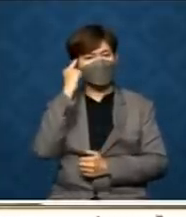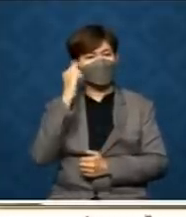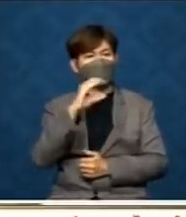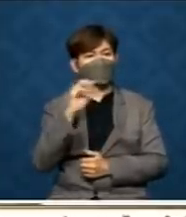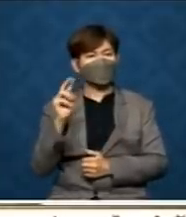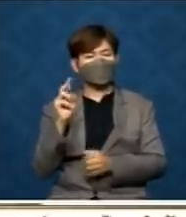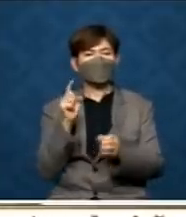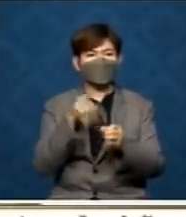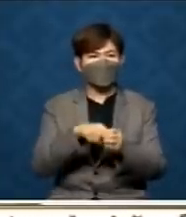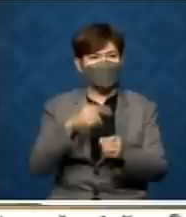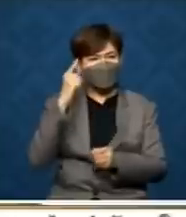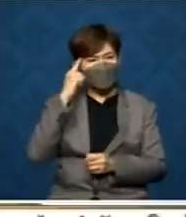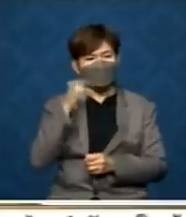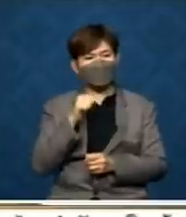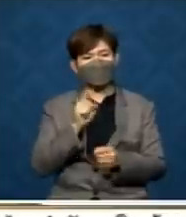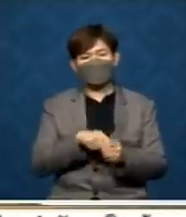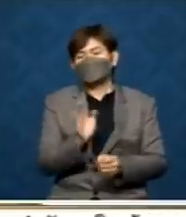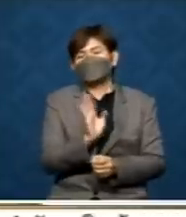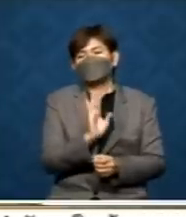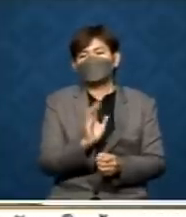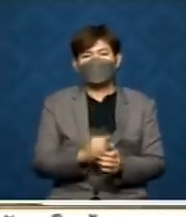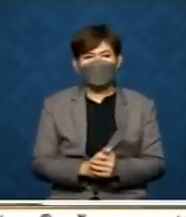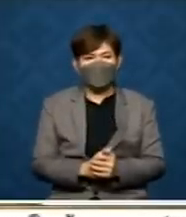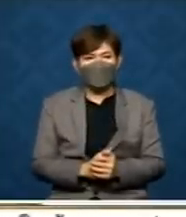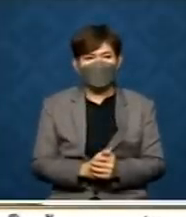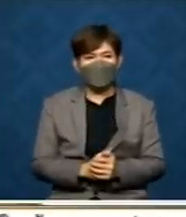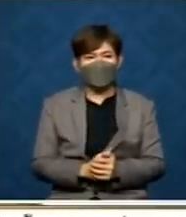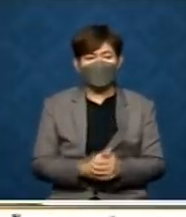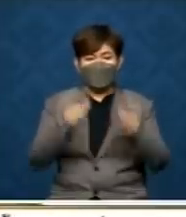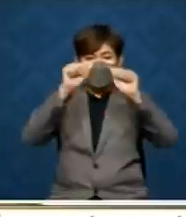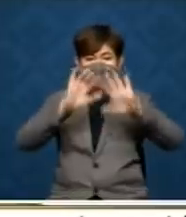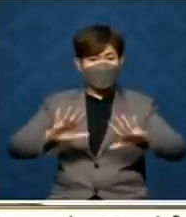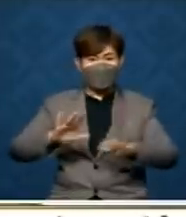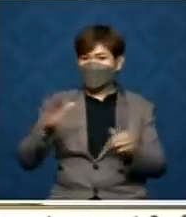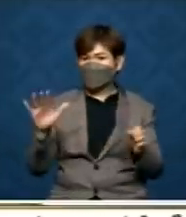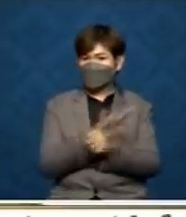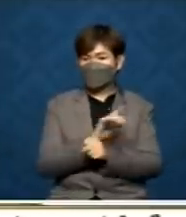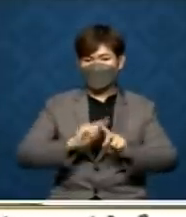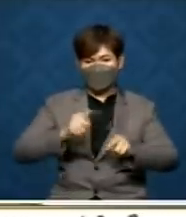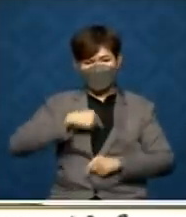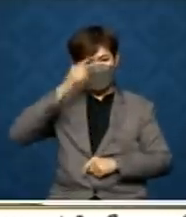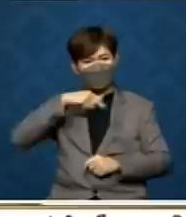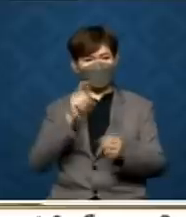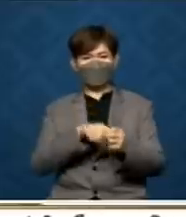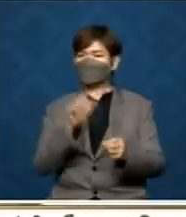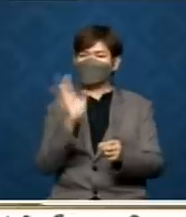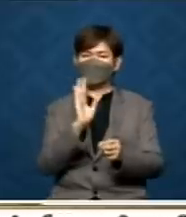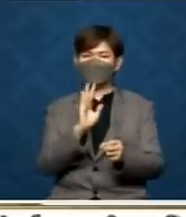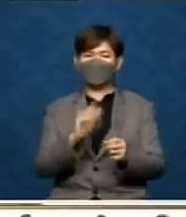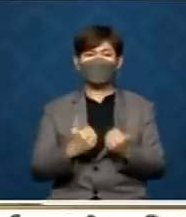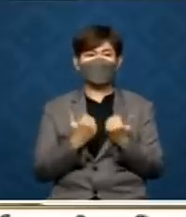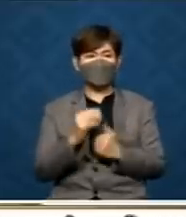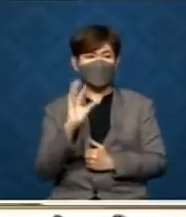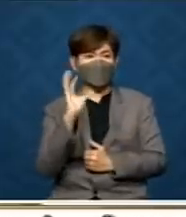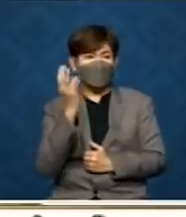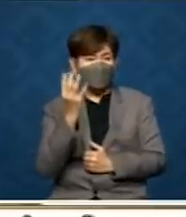กันเจ้าที่ใจไม่เข้าแขวกมีอาเซียนเข้าหมดโป้ไทยไม่เข้าค่ะวันนี้ใน